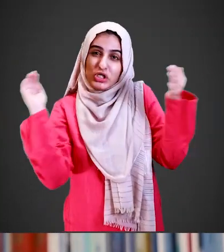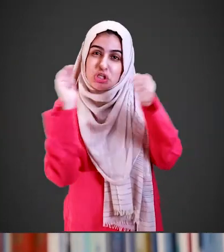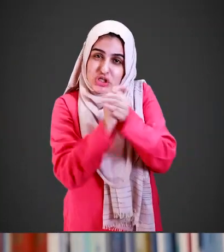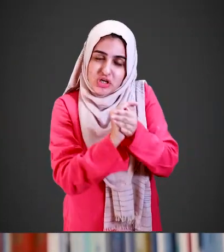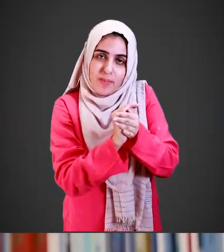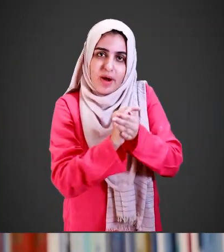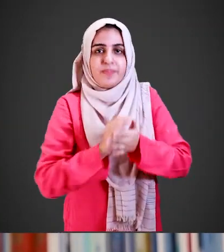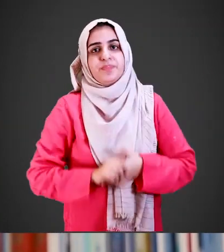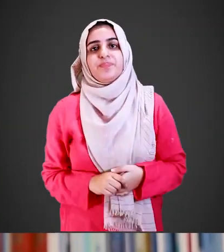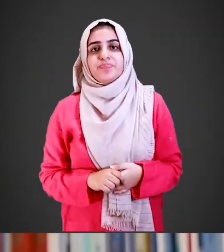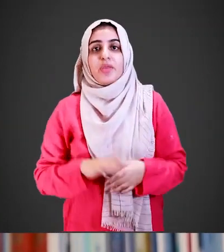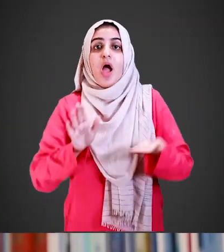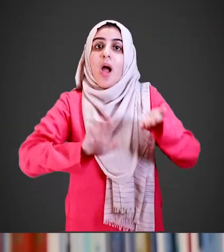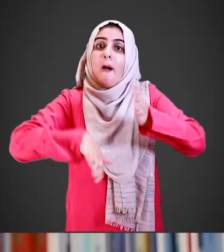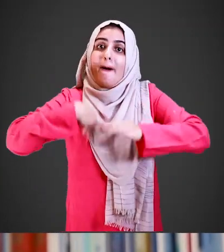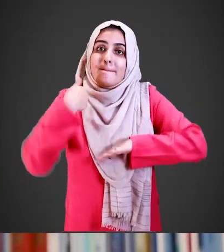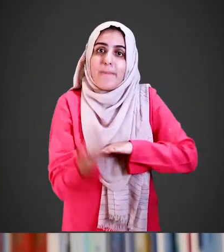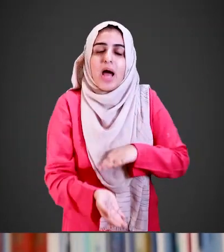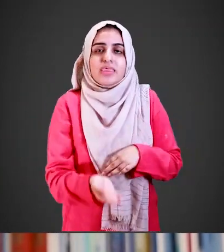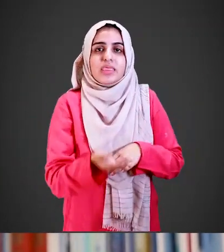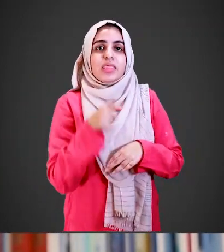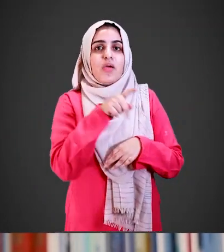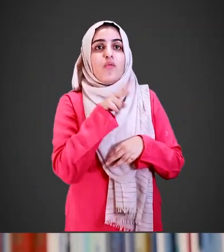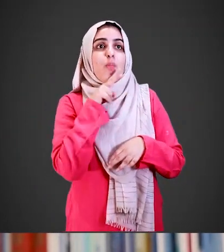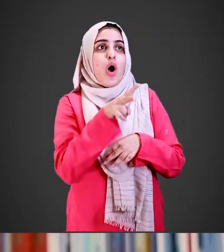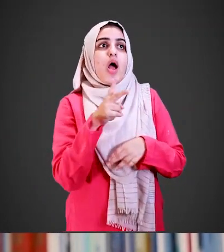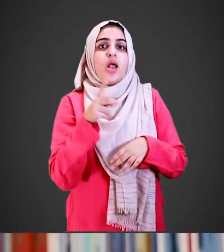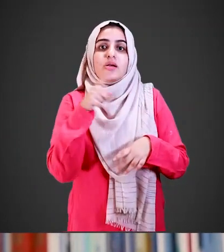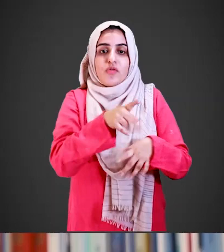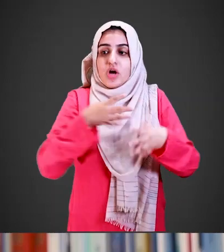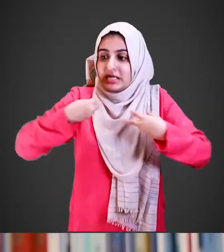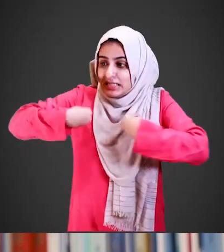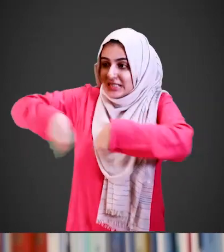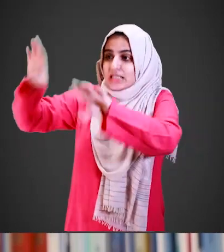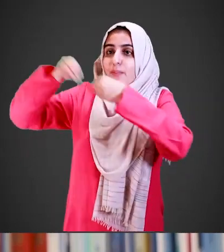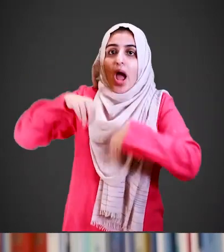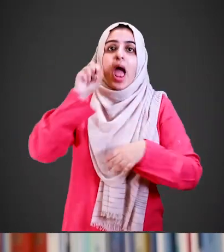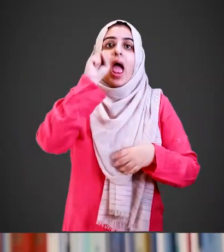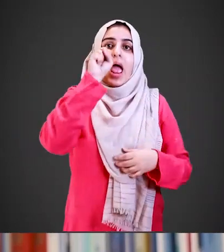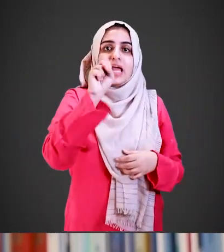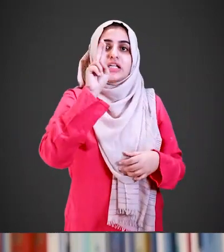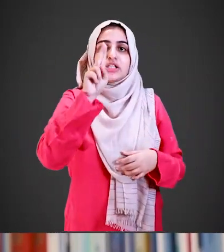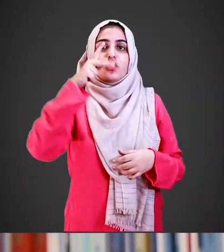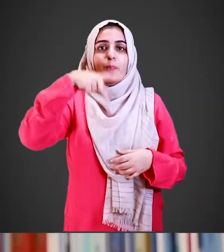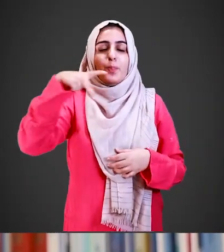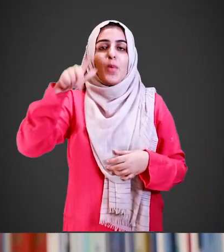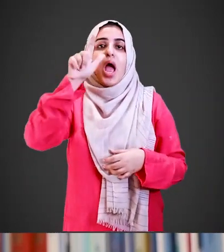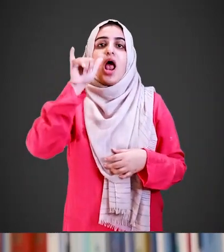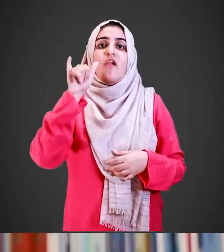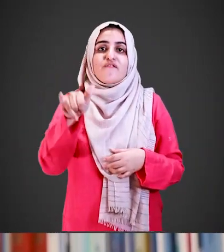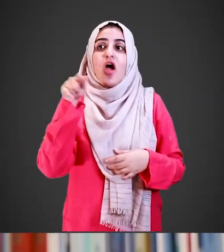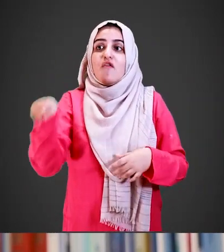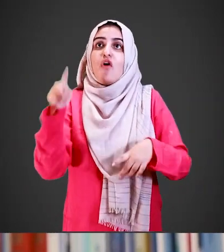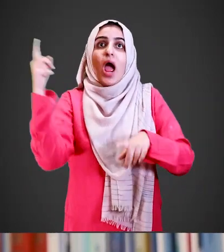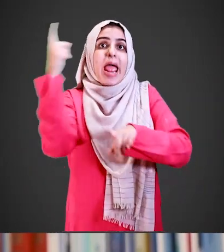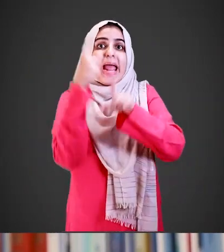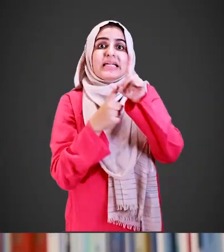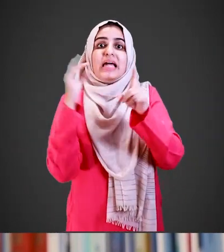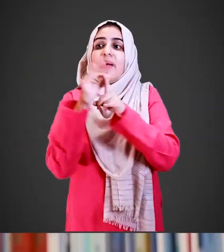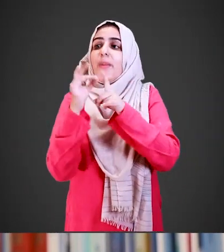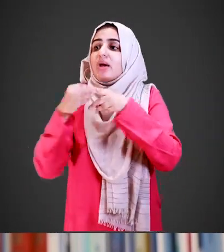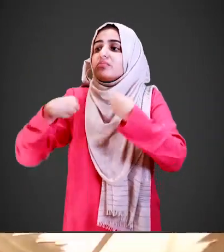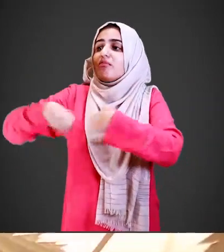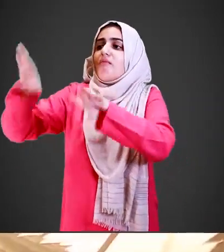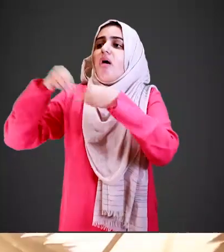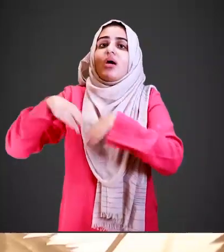टोटल प्रोडक्शन, और फिर आप कहें तरसील, यानी कि सप्लाई, टोटल सप्लाई एक साल में पाकिस्तान में हम मिसाल